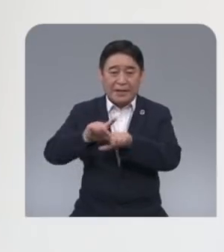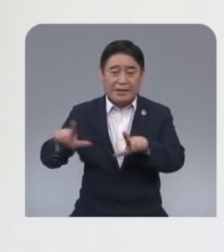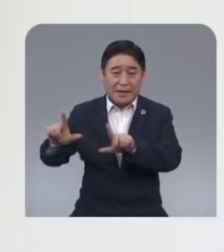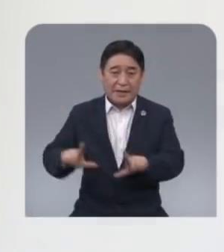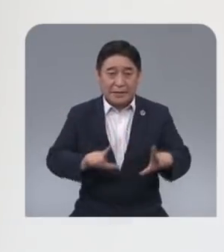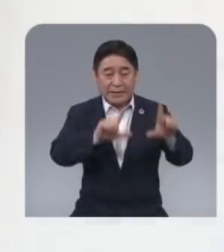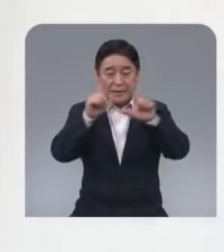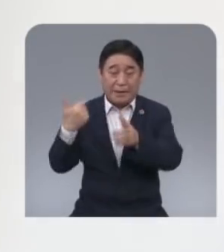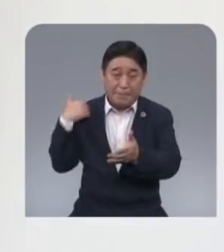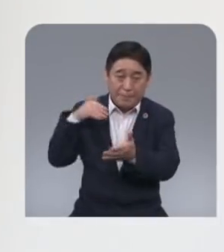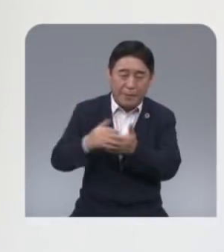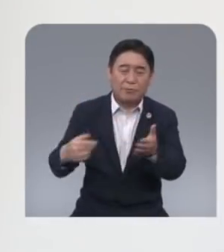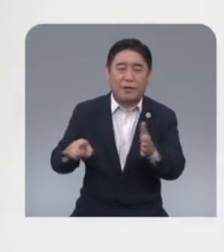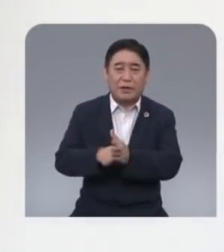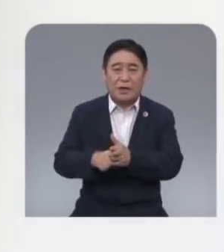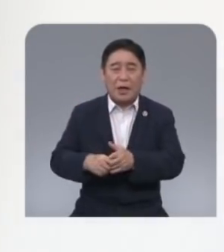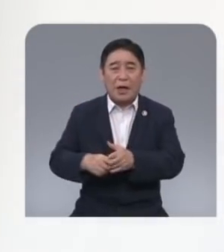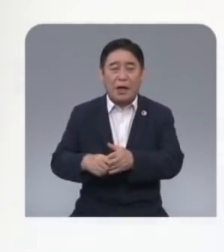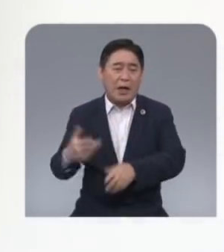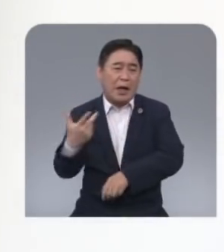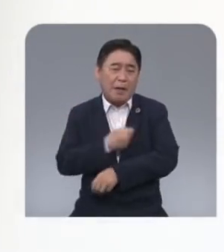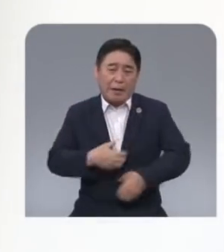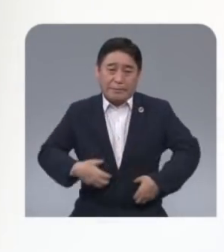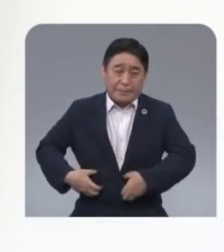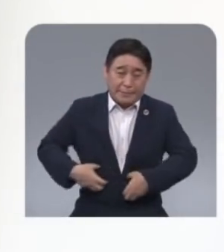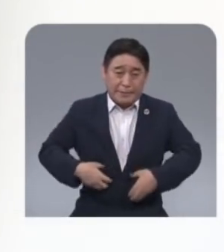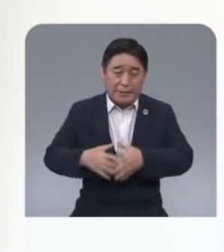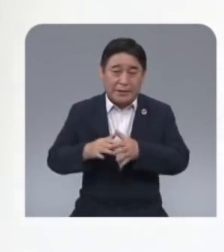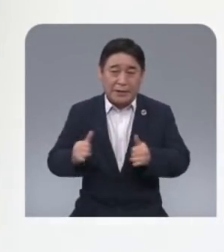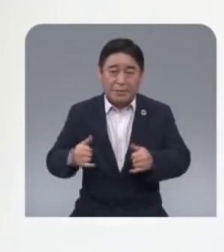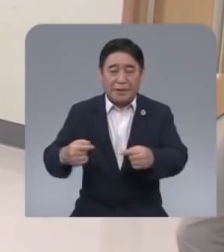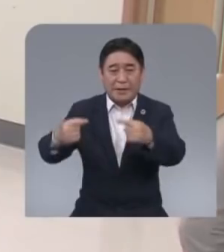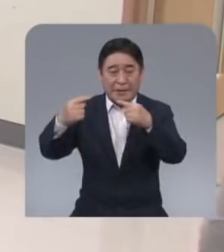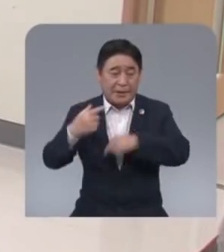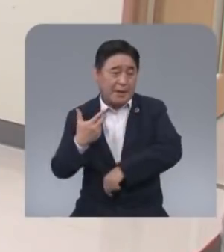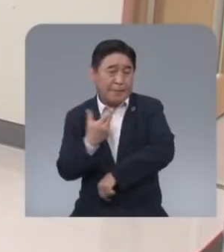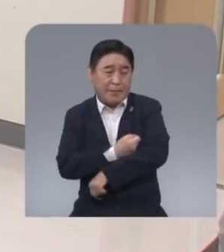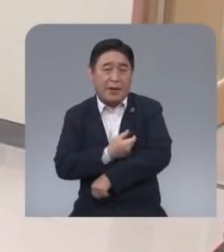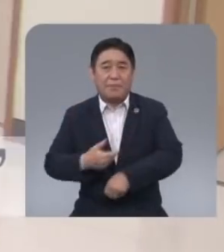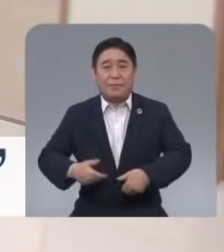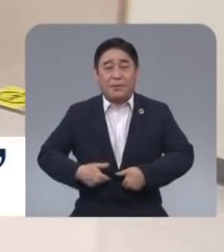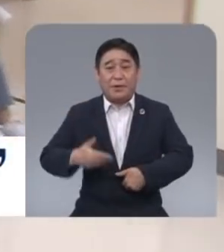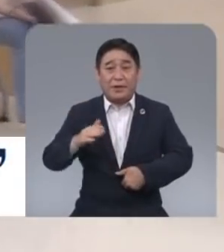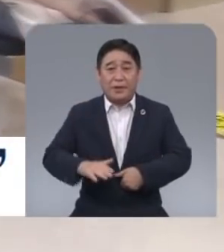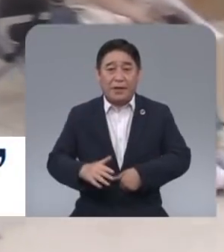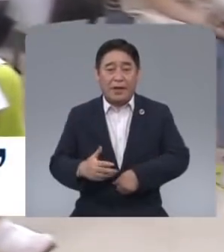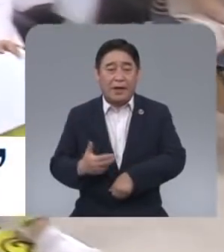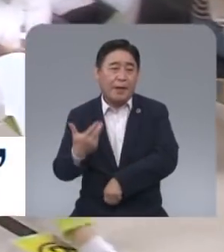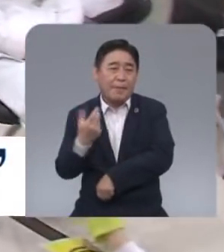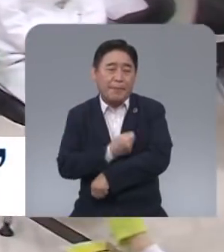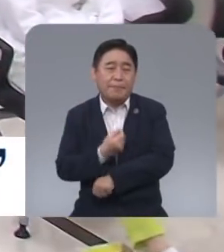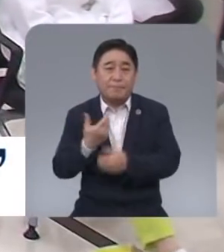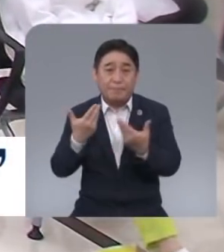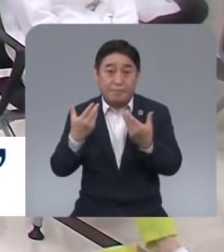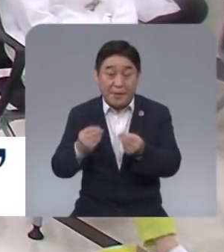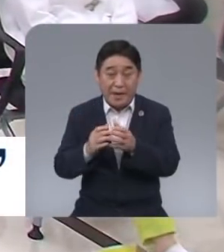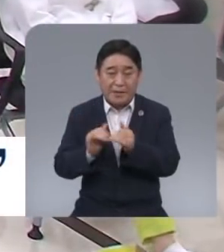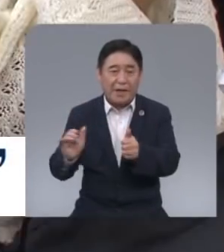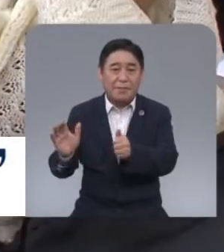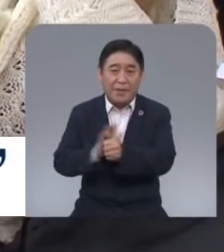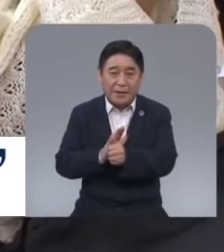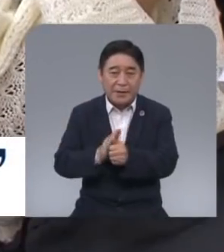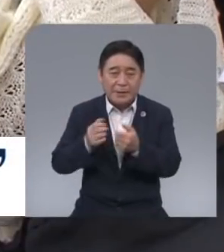백신 접종을 망설이고 있는 미접종자들의 참여를 최대한 이끌어내야 하는데 접종 완료자 혜택을 구체적이고